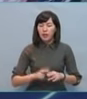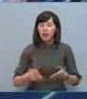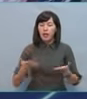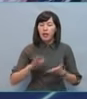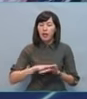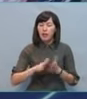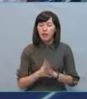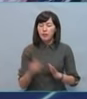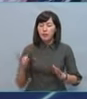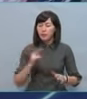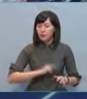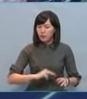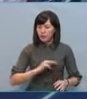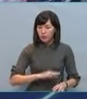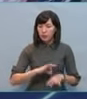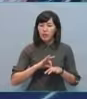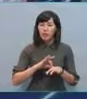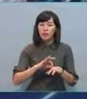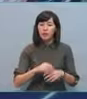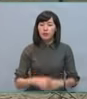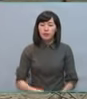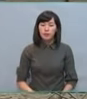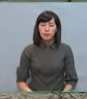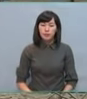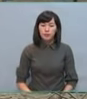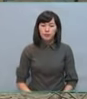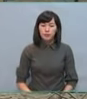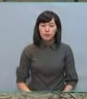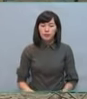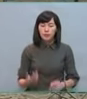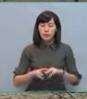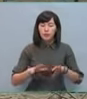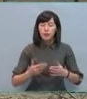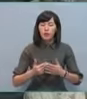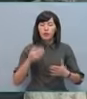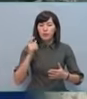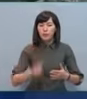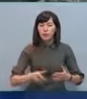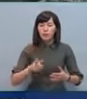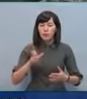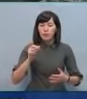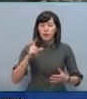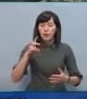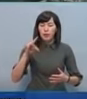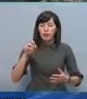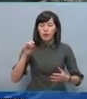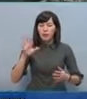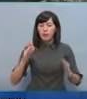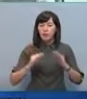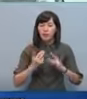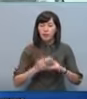үчүн тийиштүү жумуштар жүргүзүлүүдө. Бұл киелі шахардың байырғы тұрғыны Бейбініса Бахрамованың баспанасы.